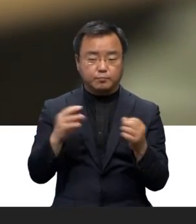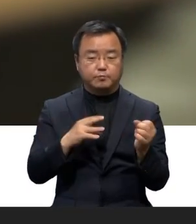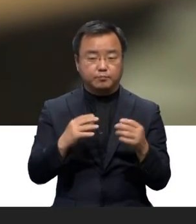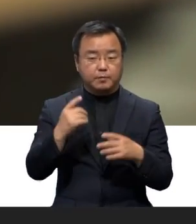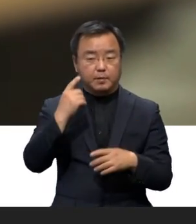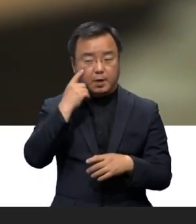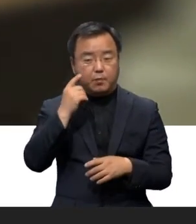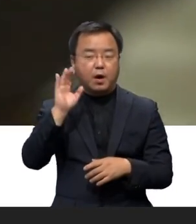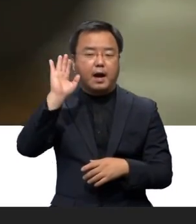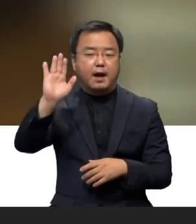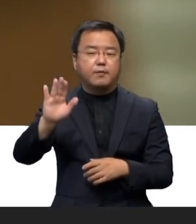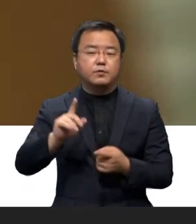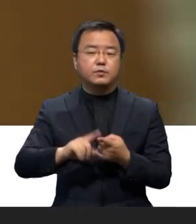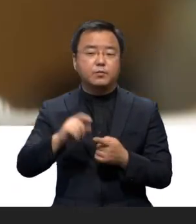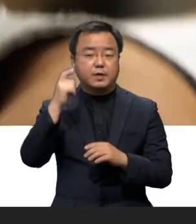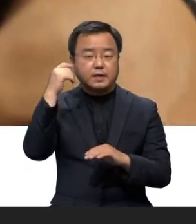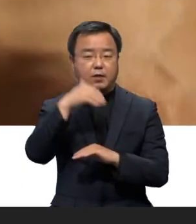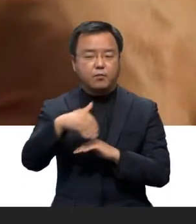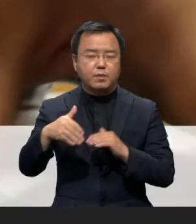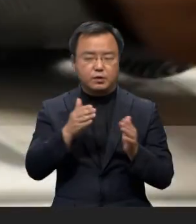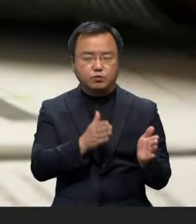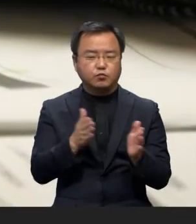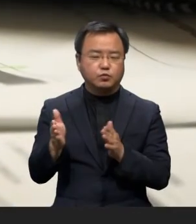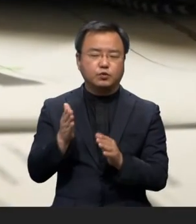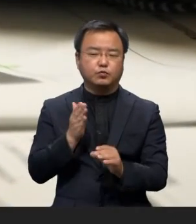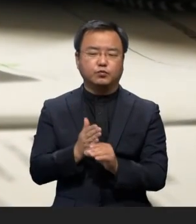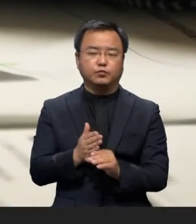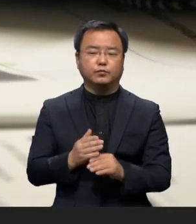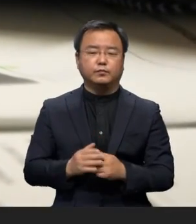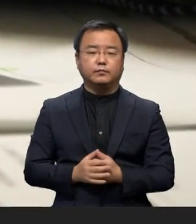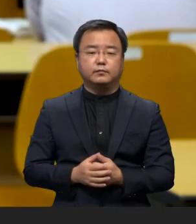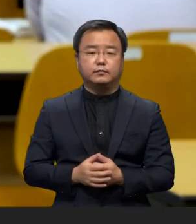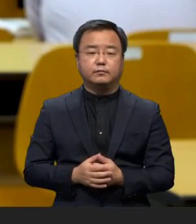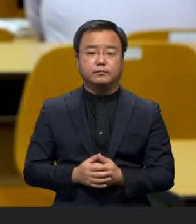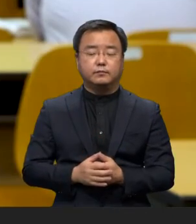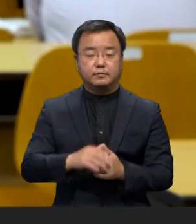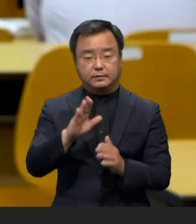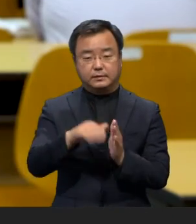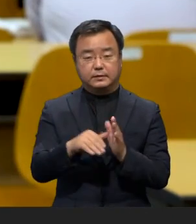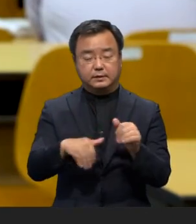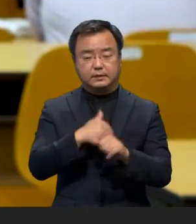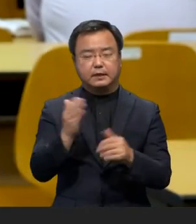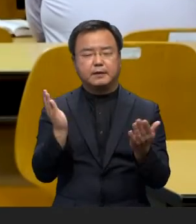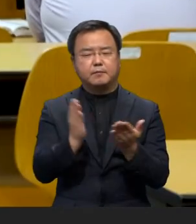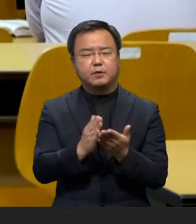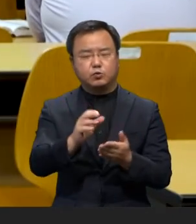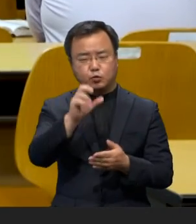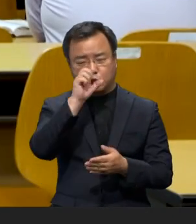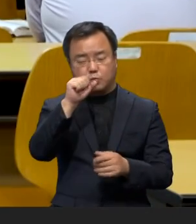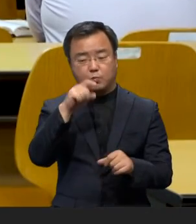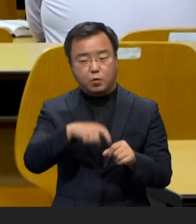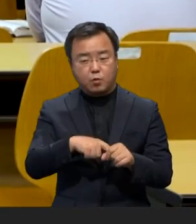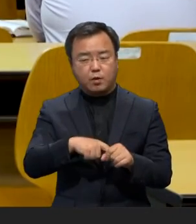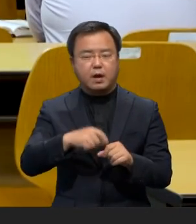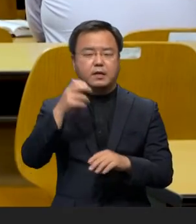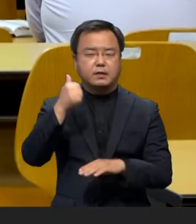하고 앞으로 계획들을 준비하고 있습니다. 네. 네, 시대에 맞는 이 좋은 취지가 좋은 결과로